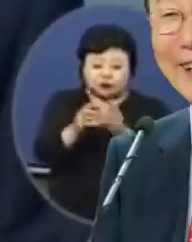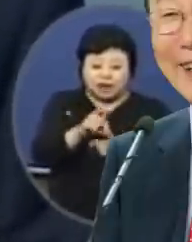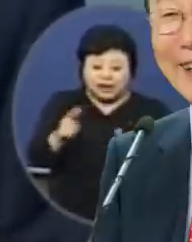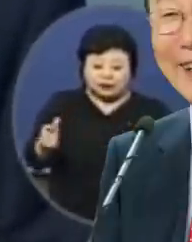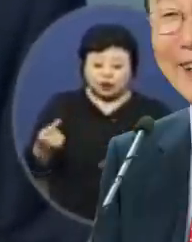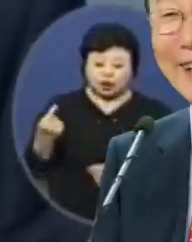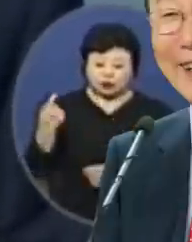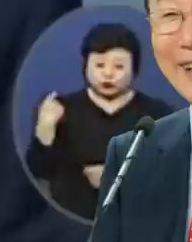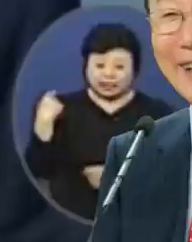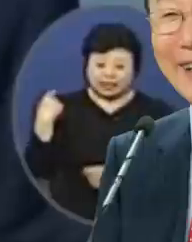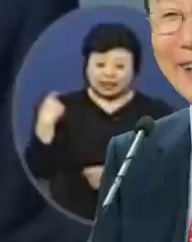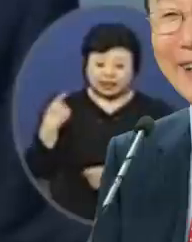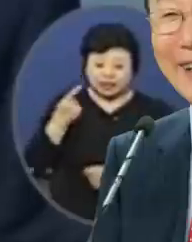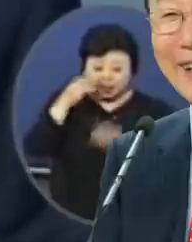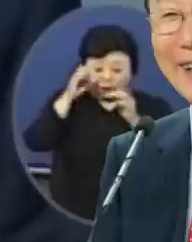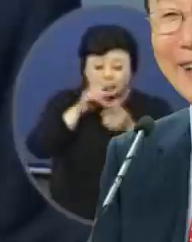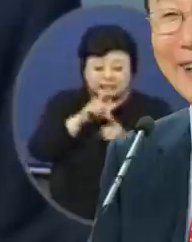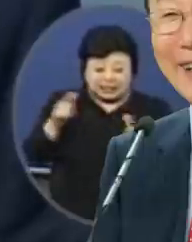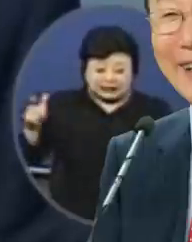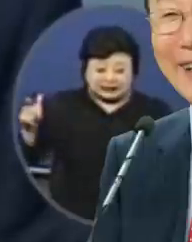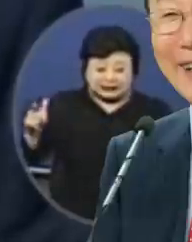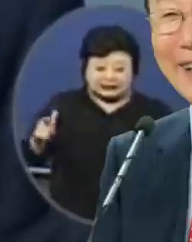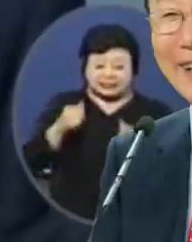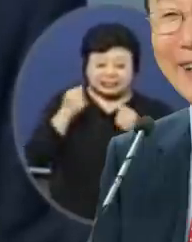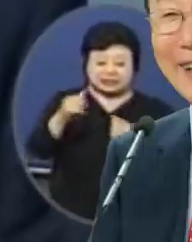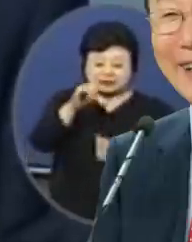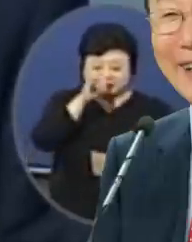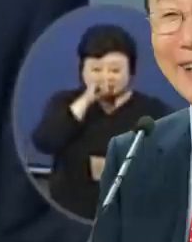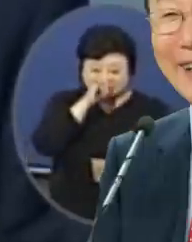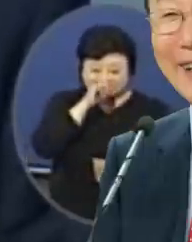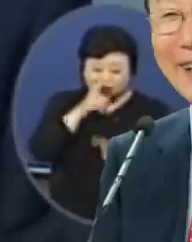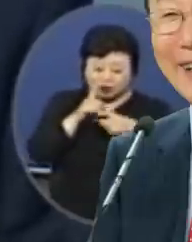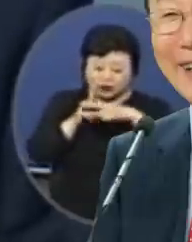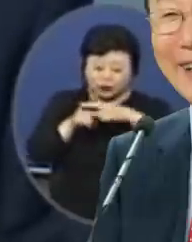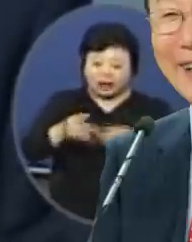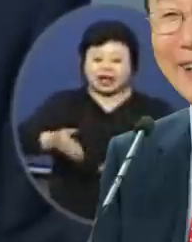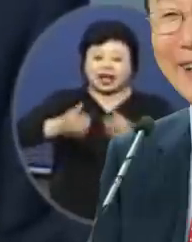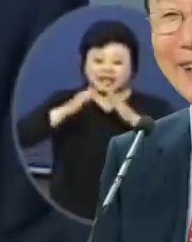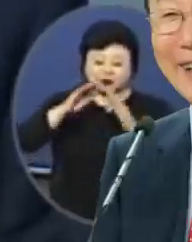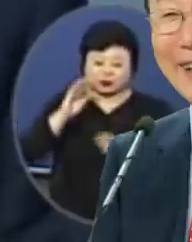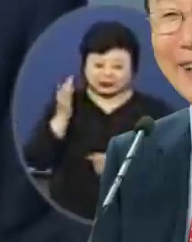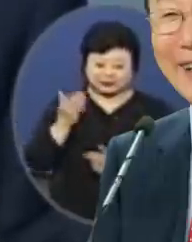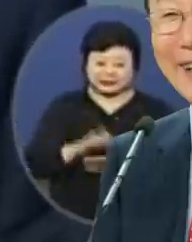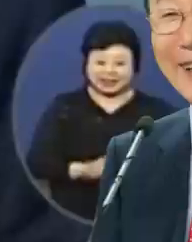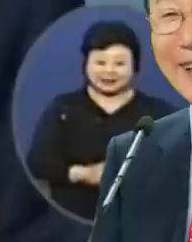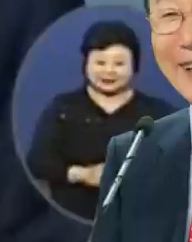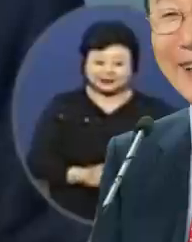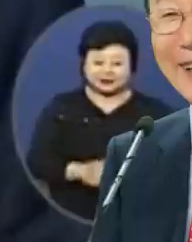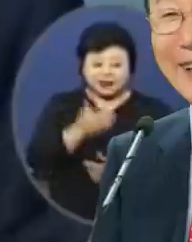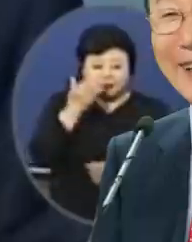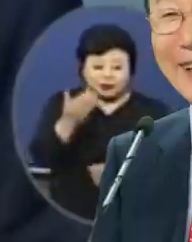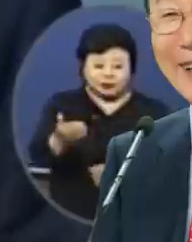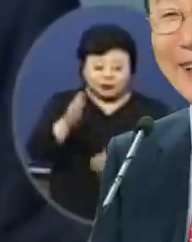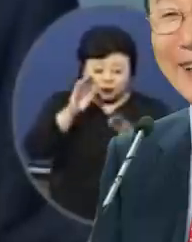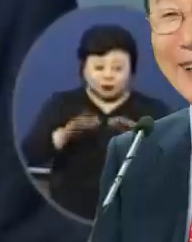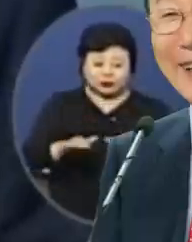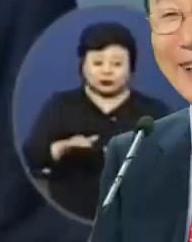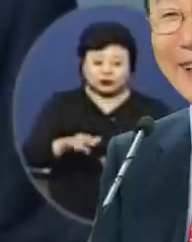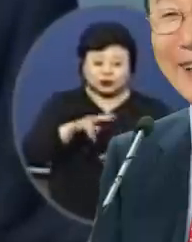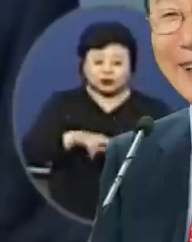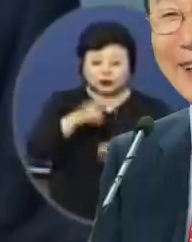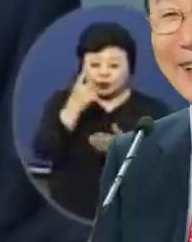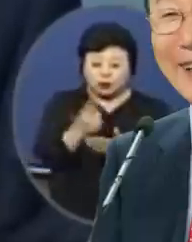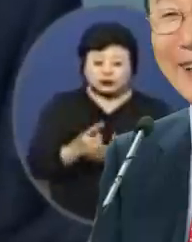그 배후에 눈에 보이지 않은 힘이 있어서 이 교회가 이루어진 것입니다. 여러분이 오늘 이 자리에 오신